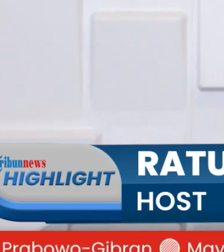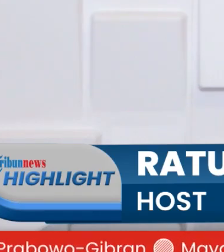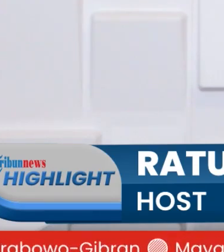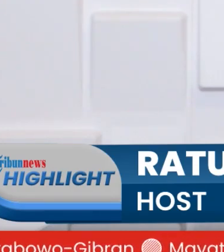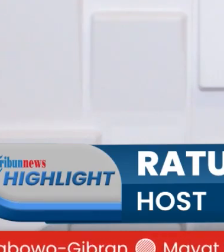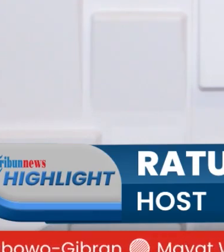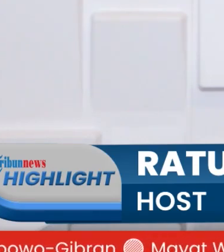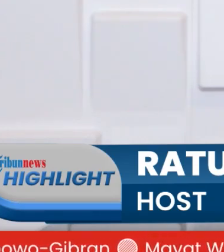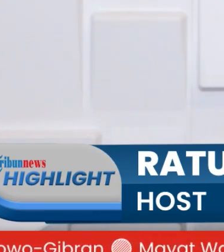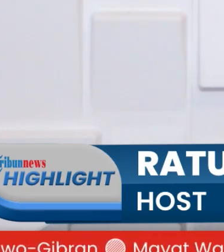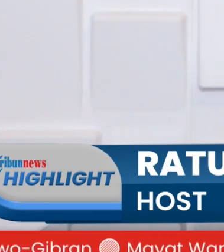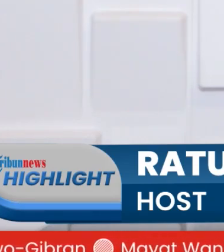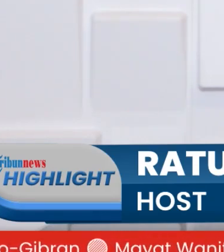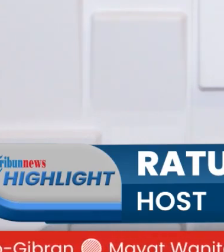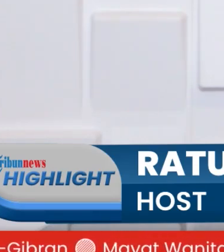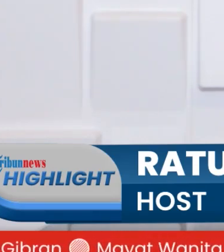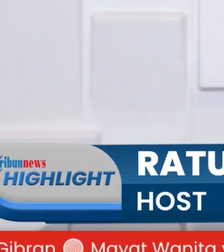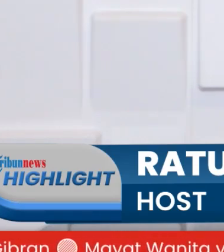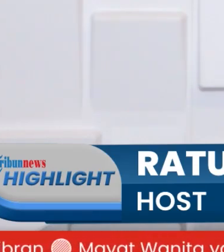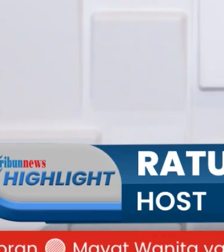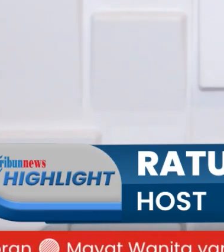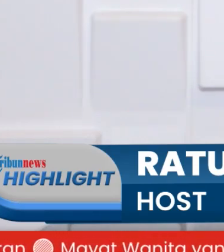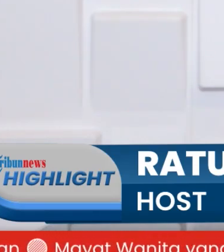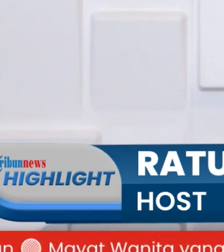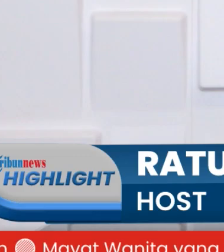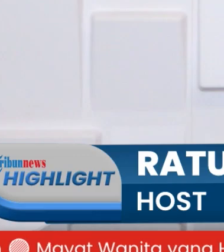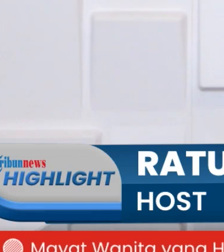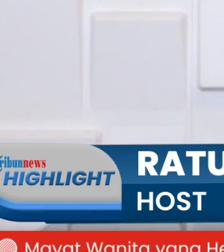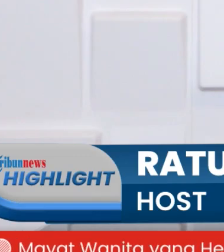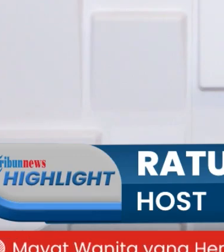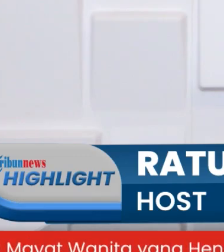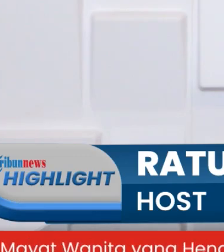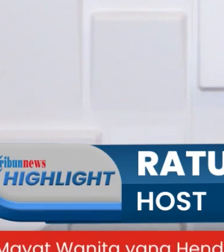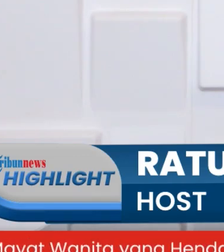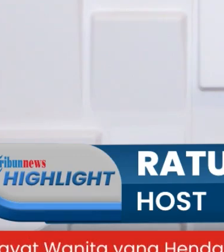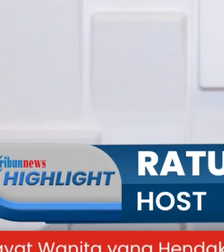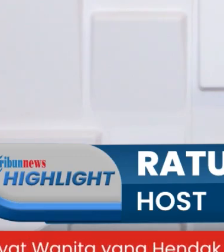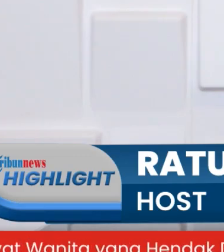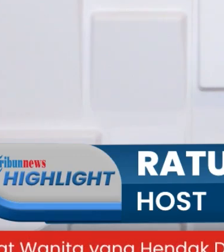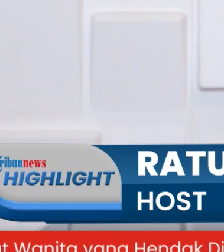terhadap 9 Hakim terlampor dalam 5 poin berikut